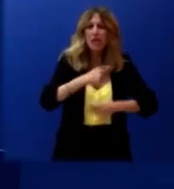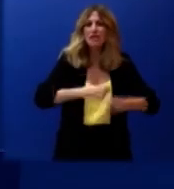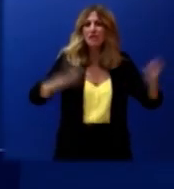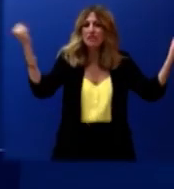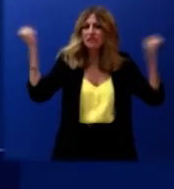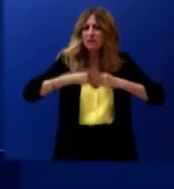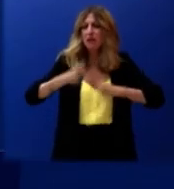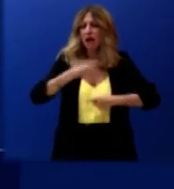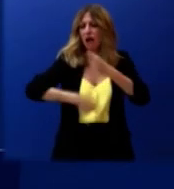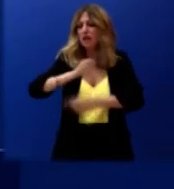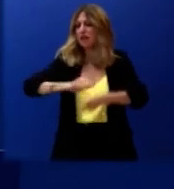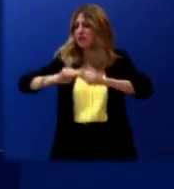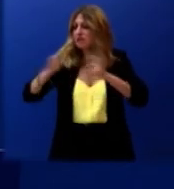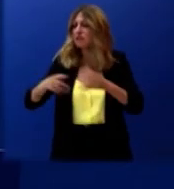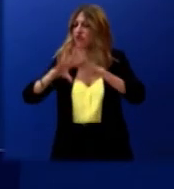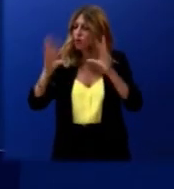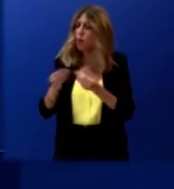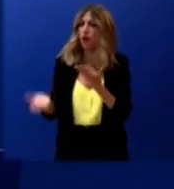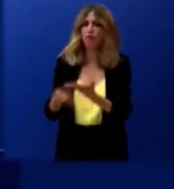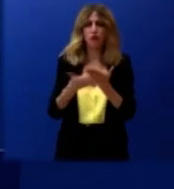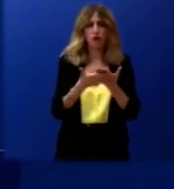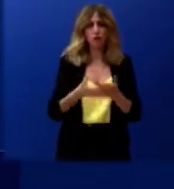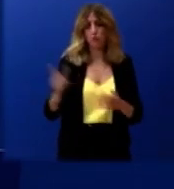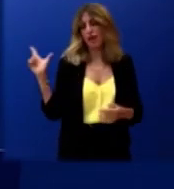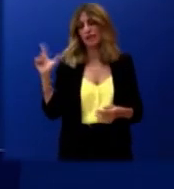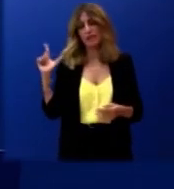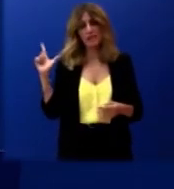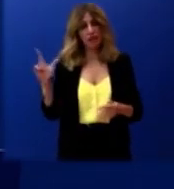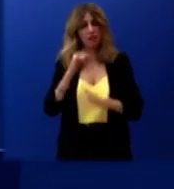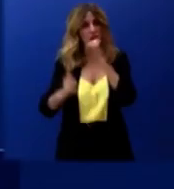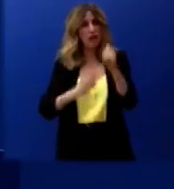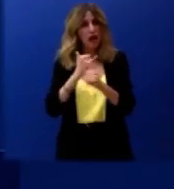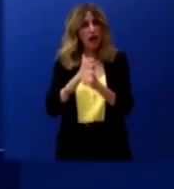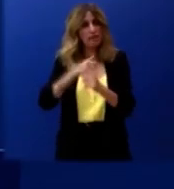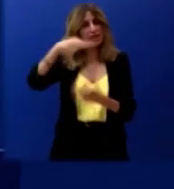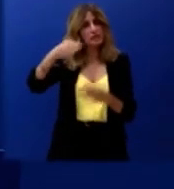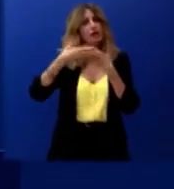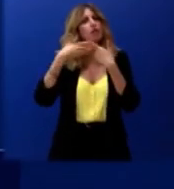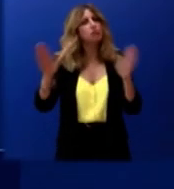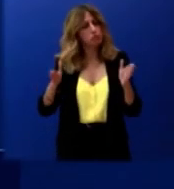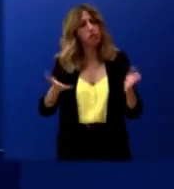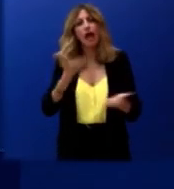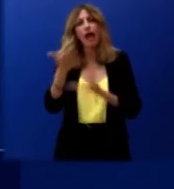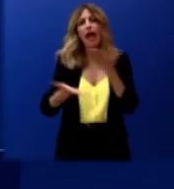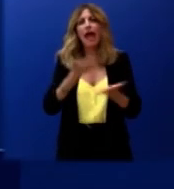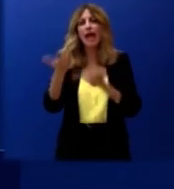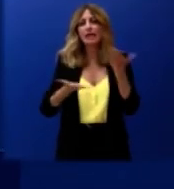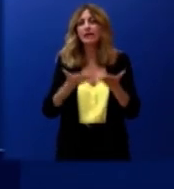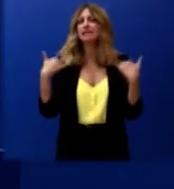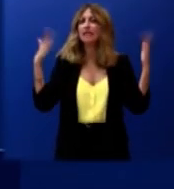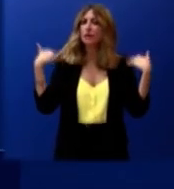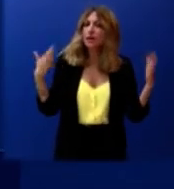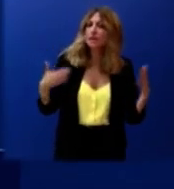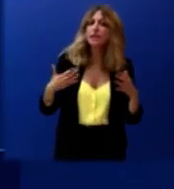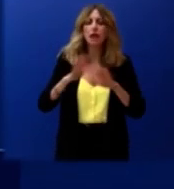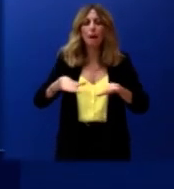άμυνας στην πανδημία. Τη Δευτέρα άνοιξε η πλατφόρμα για την υποβολή αιτήσεων επιχορήγησης από τα γυμναστήρια και τους παιδότοπους.